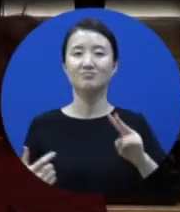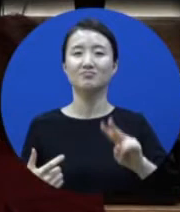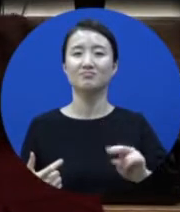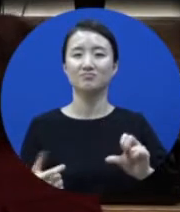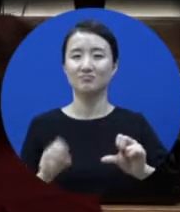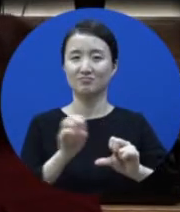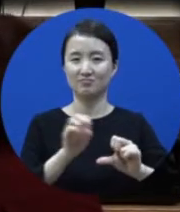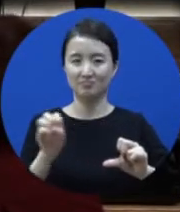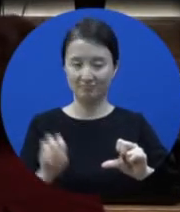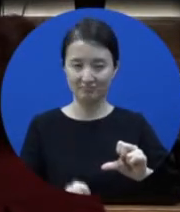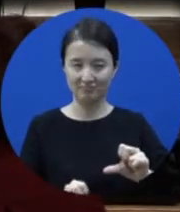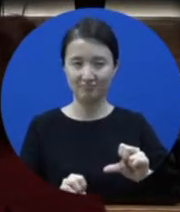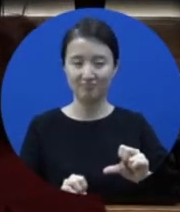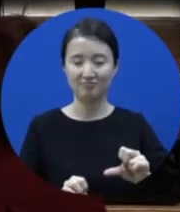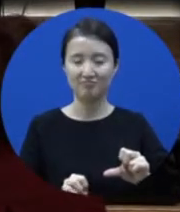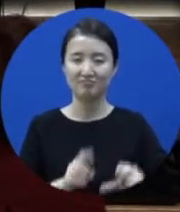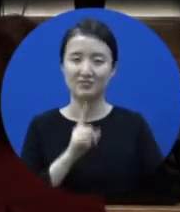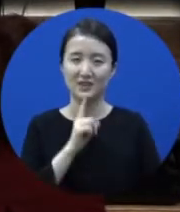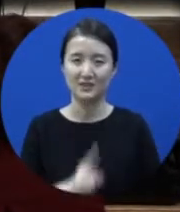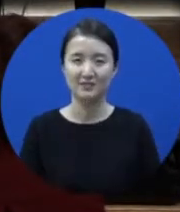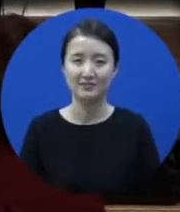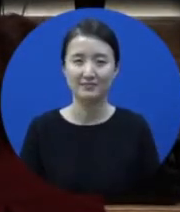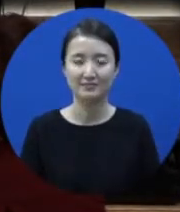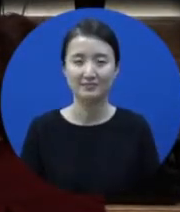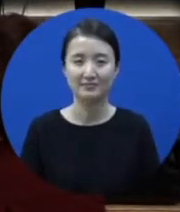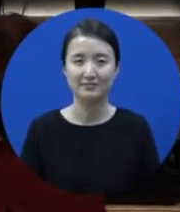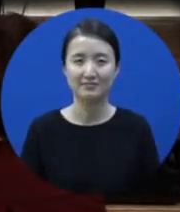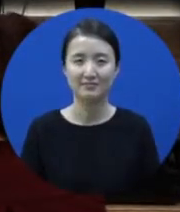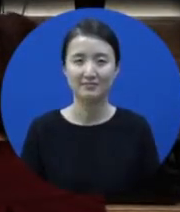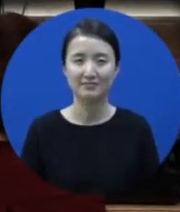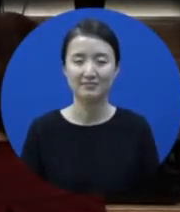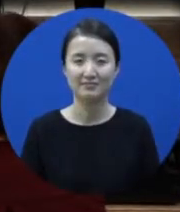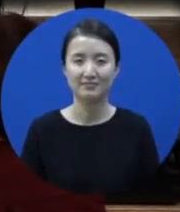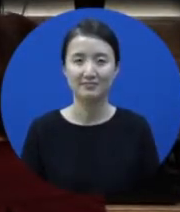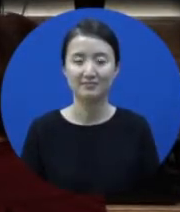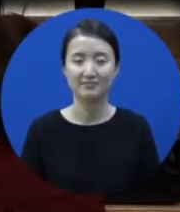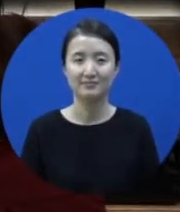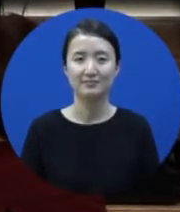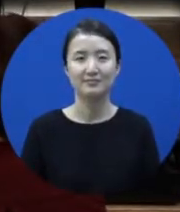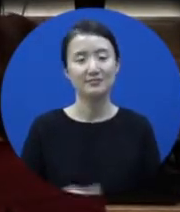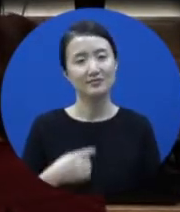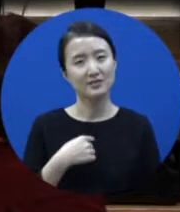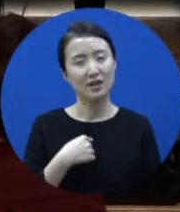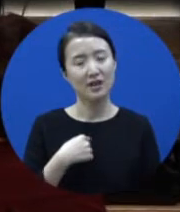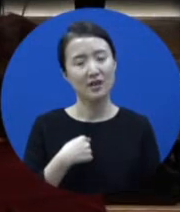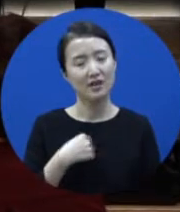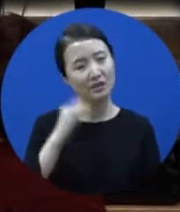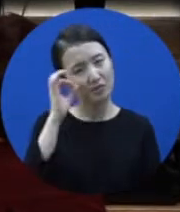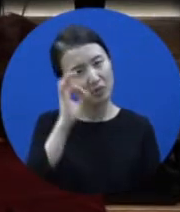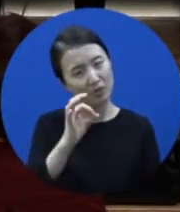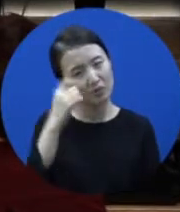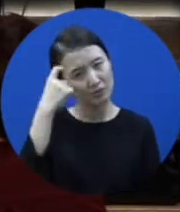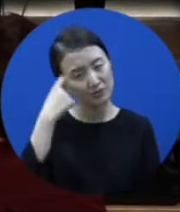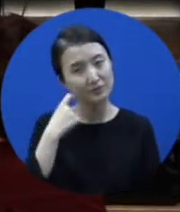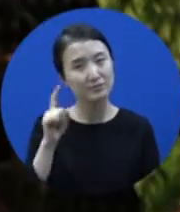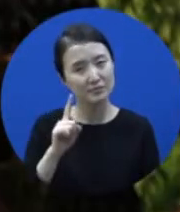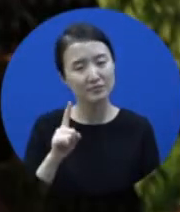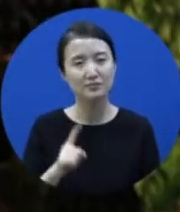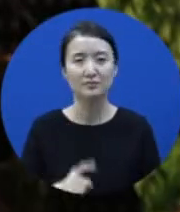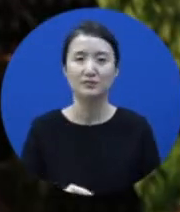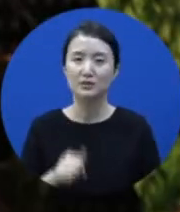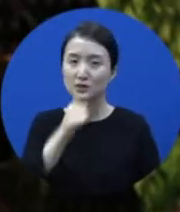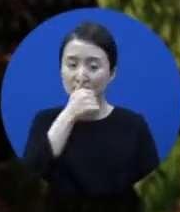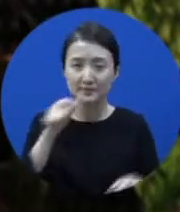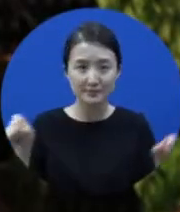보고 딱 느낀 게요. 아, 내 인생을 맡기는 거잖아요. 누군가를 만나서 내 인생을 맡길 때그